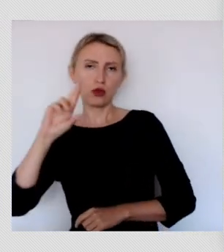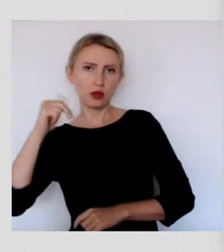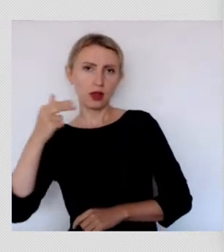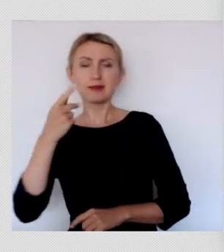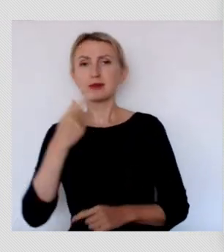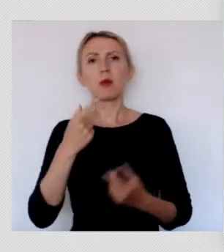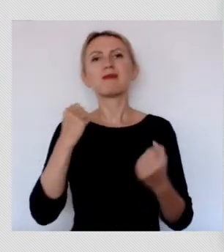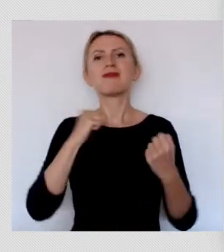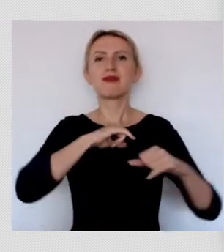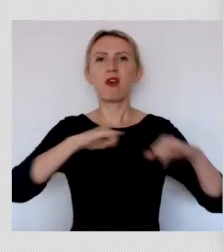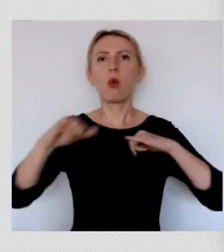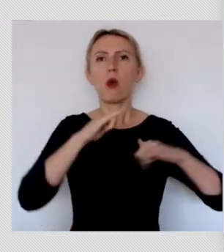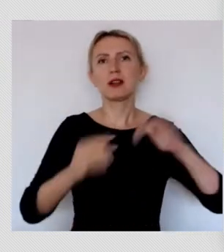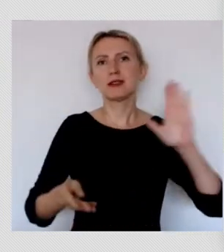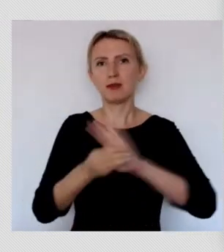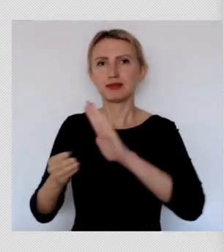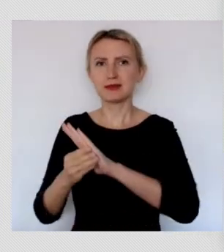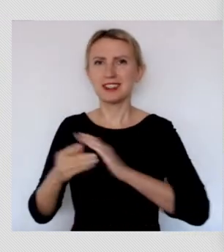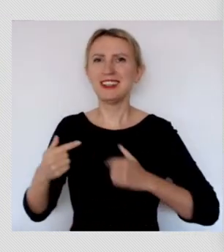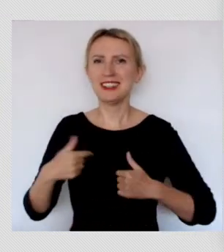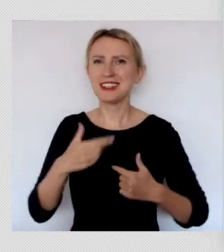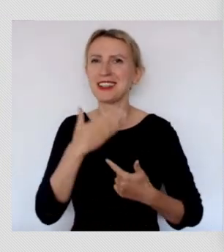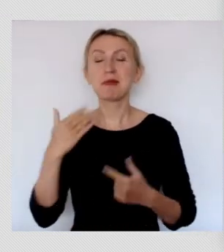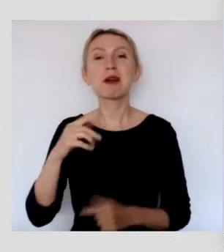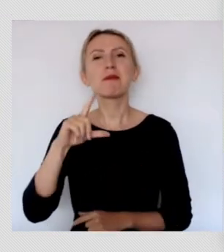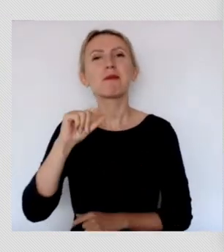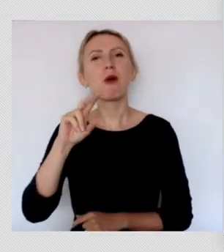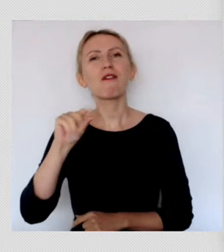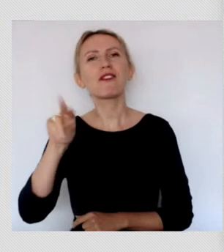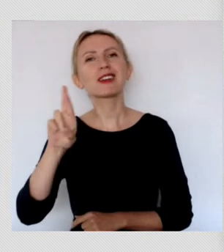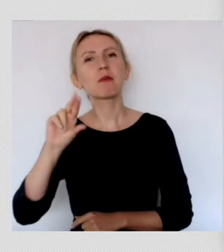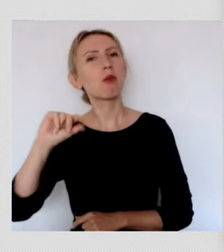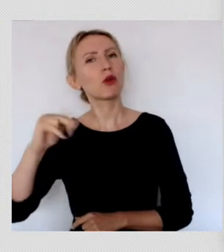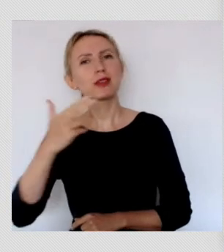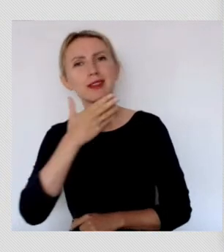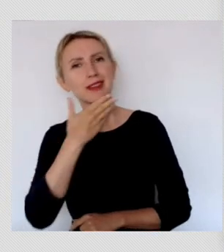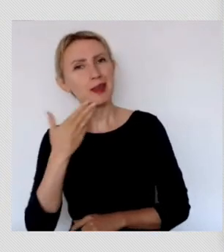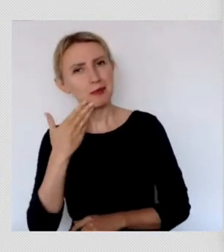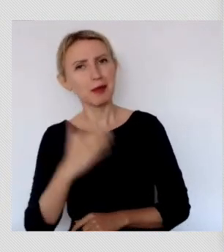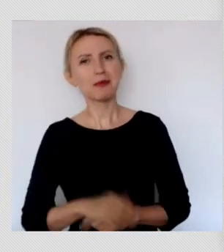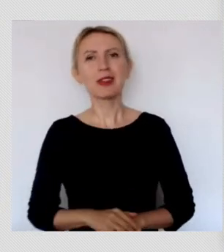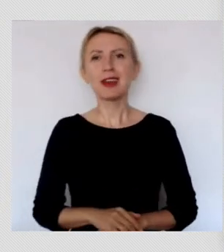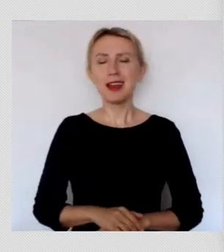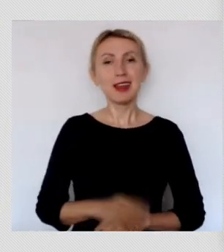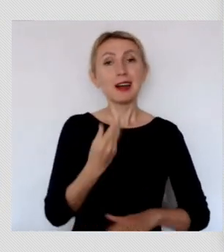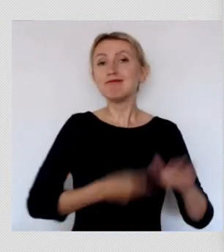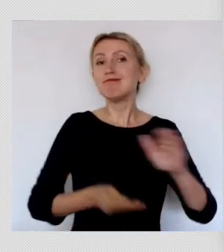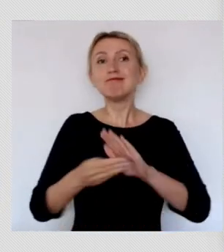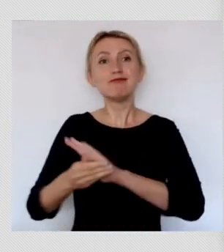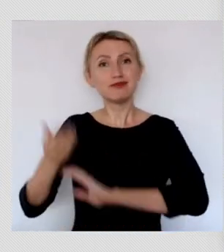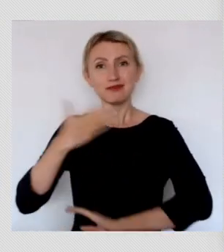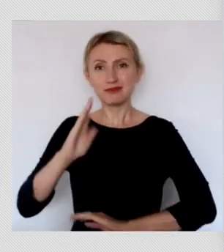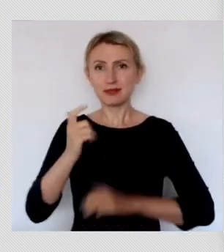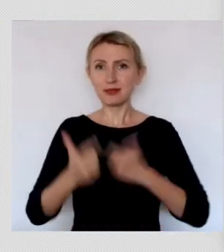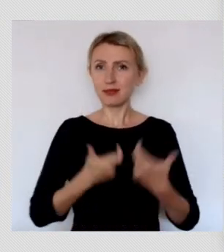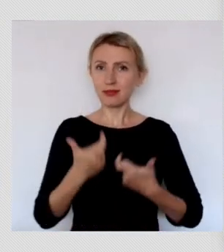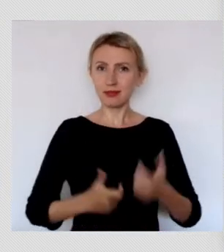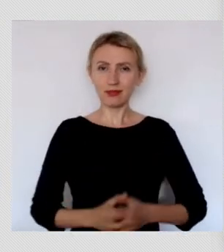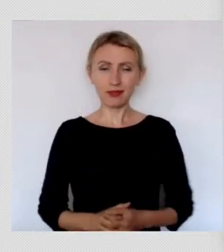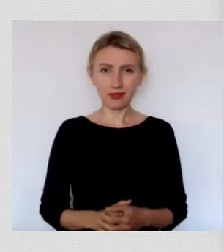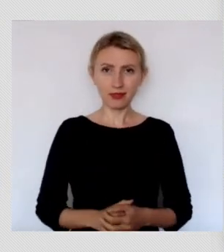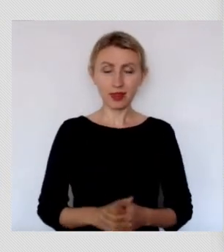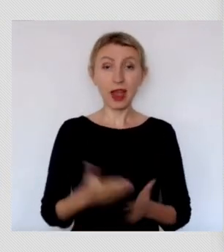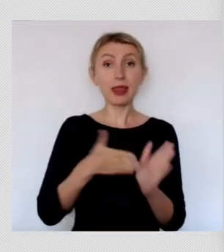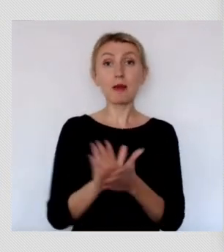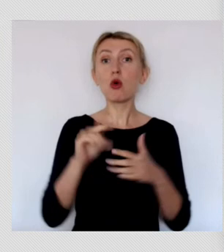absolutnie. Ja nie mam PowerPointa, żeby Państwa nie korumpować, więc formuła dyskusji. Zacząłbym od tego, że wydaje